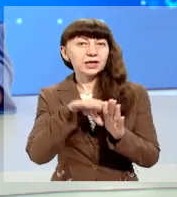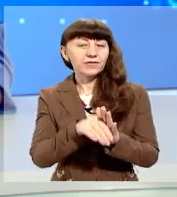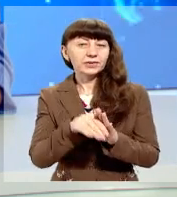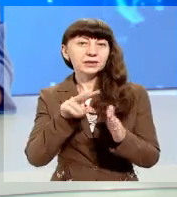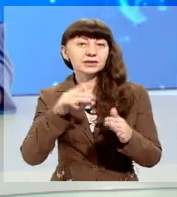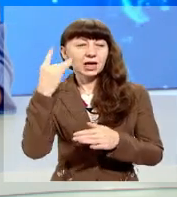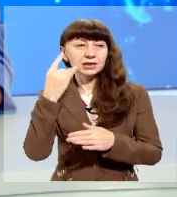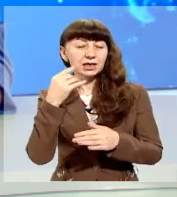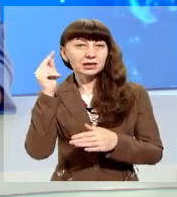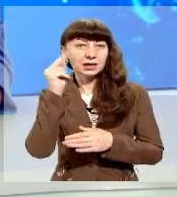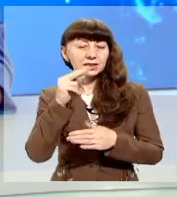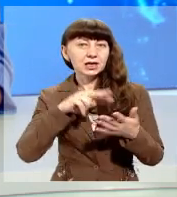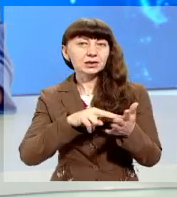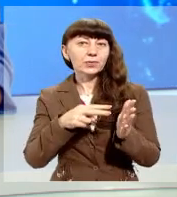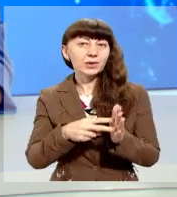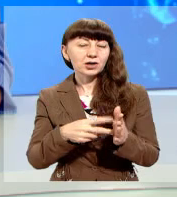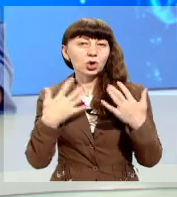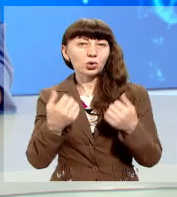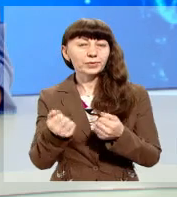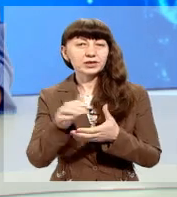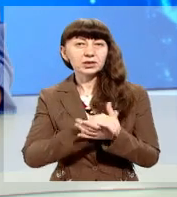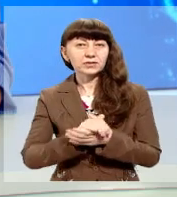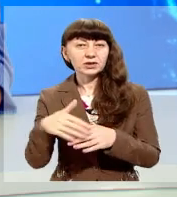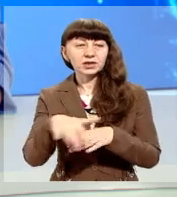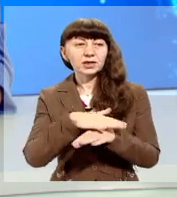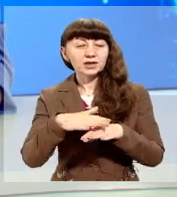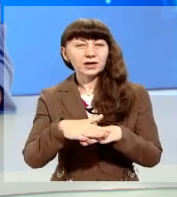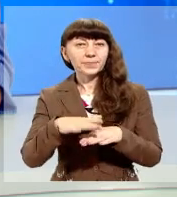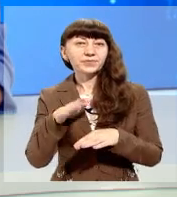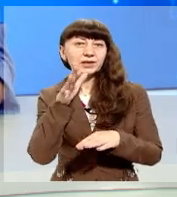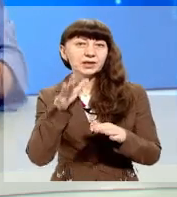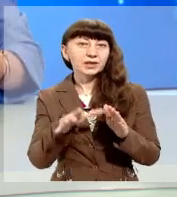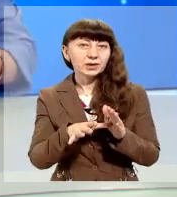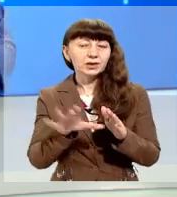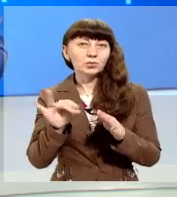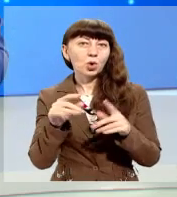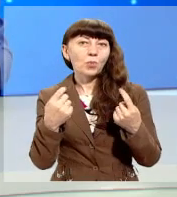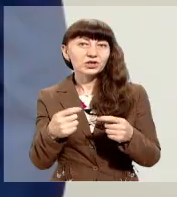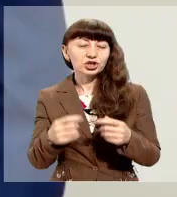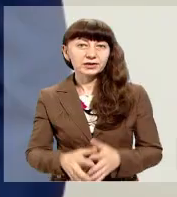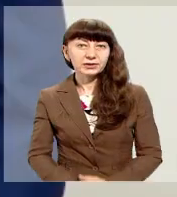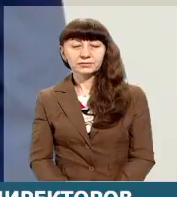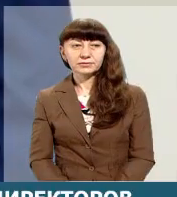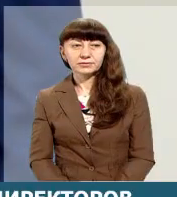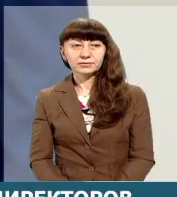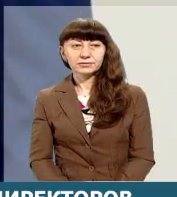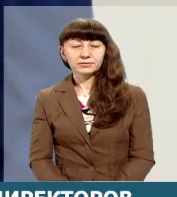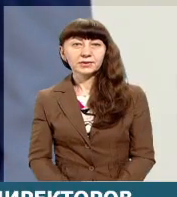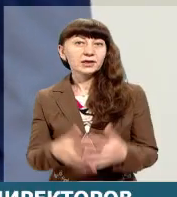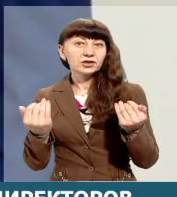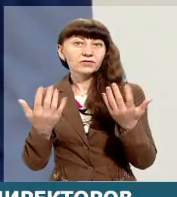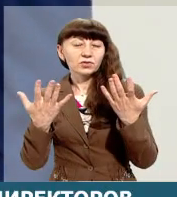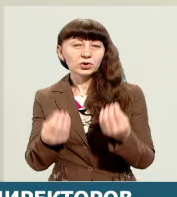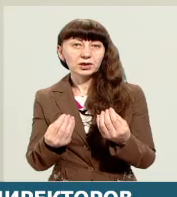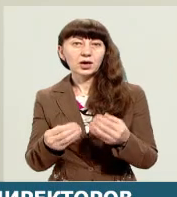совместных казахско-китайских проектов и укрепления сотрудничества в сферах энергетики и промышленности. В